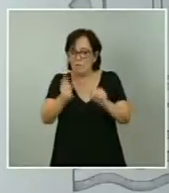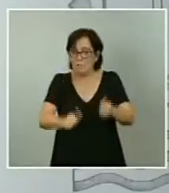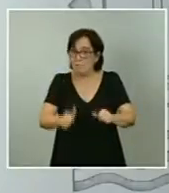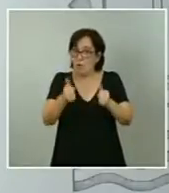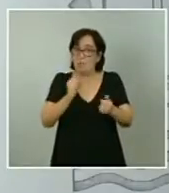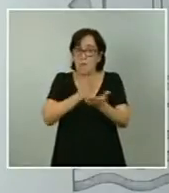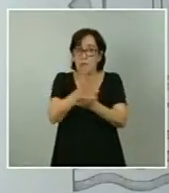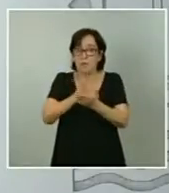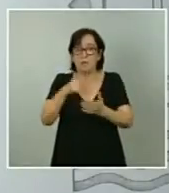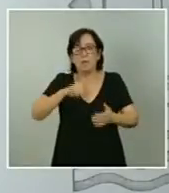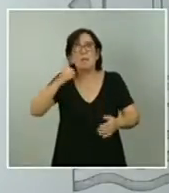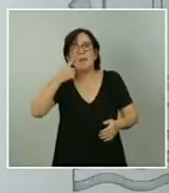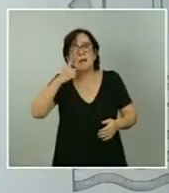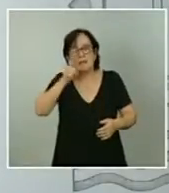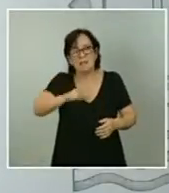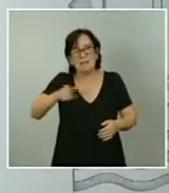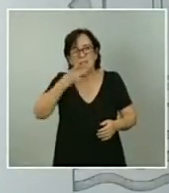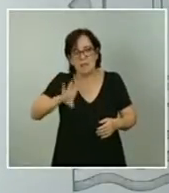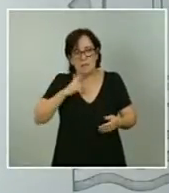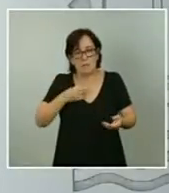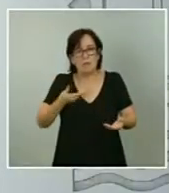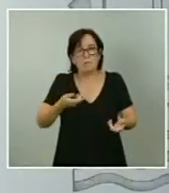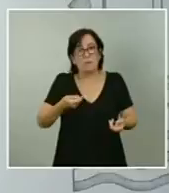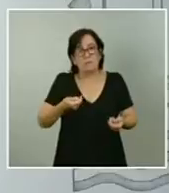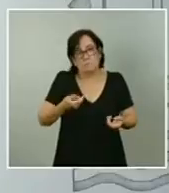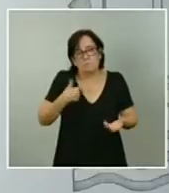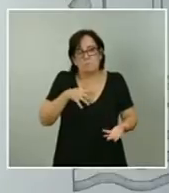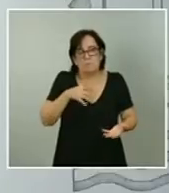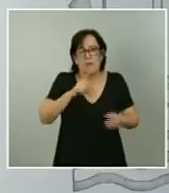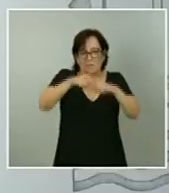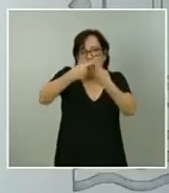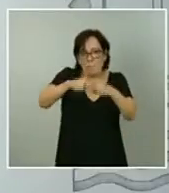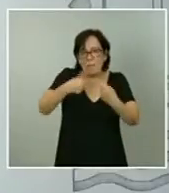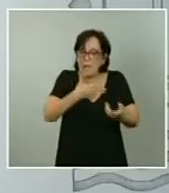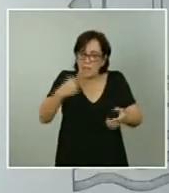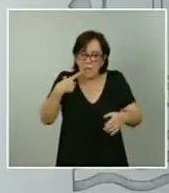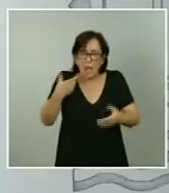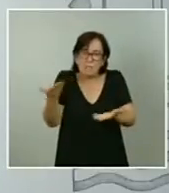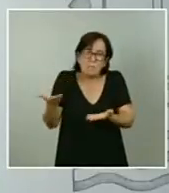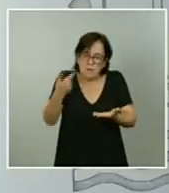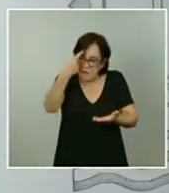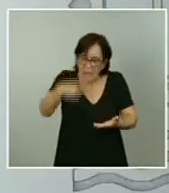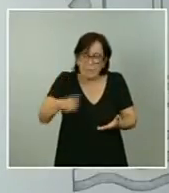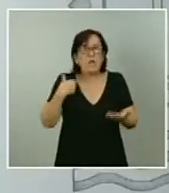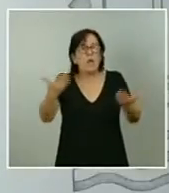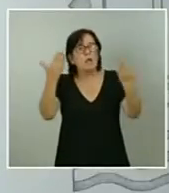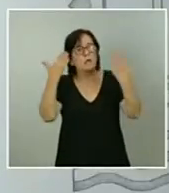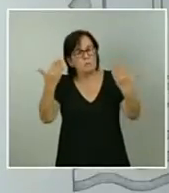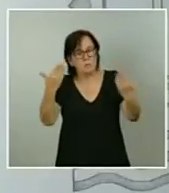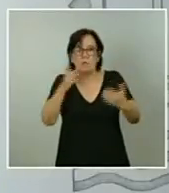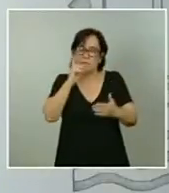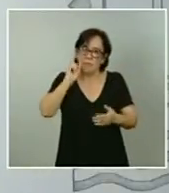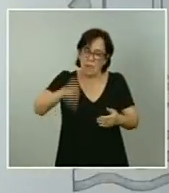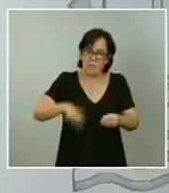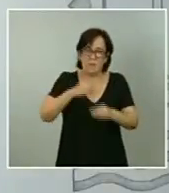identificarlo, entregarlo a sus familiars, a quienes quieran hacerlo, i rendirle el tributo de paz que